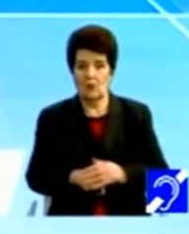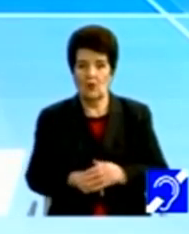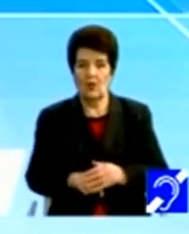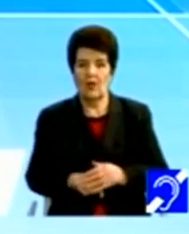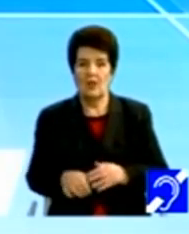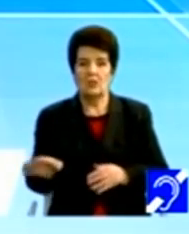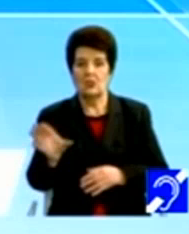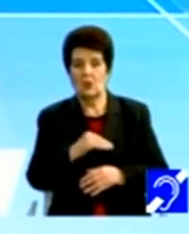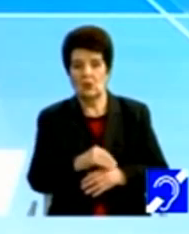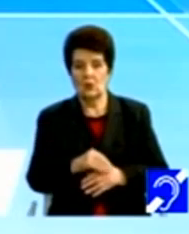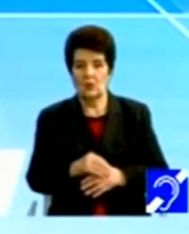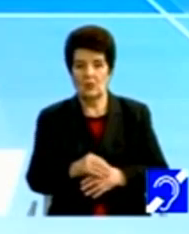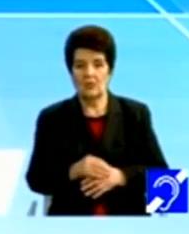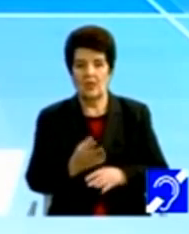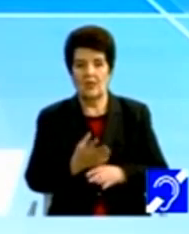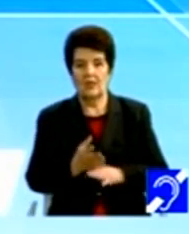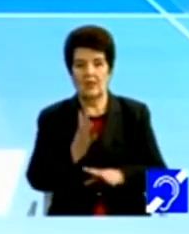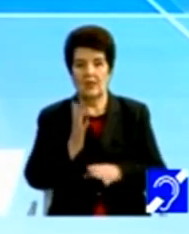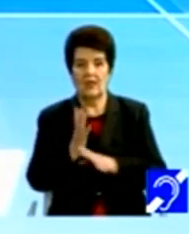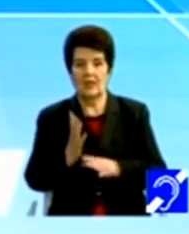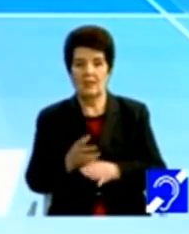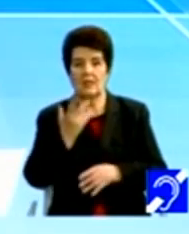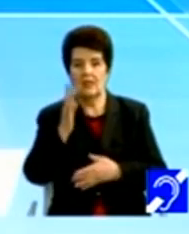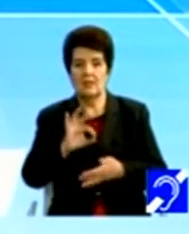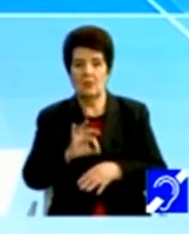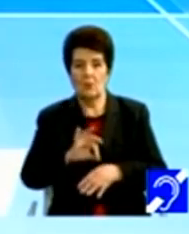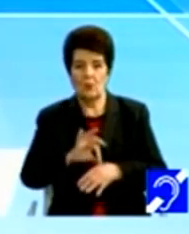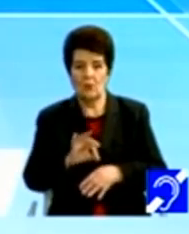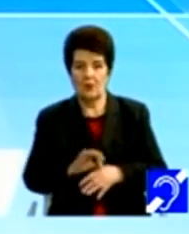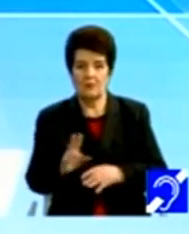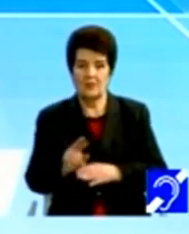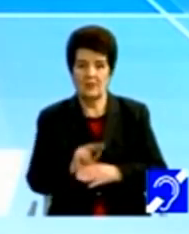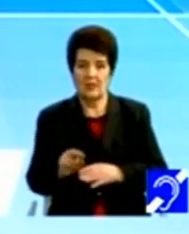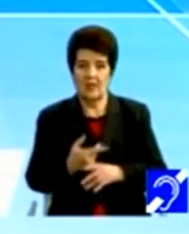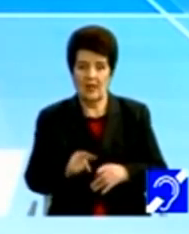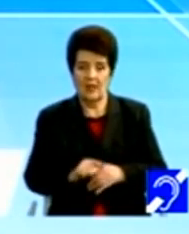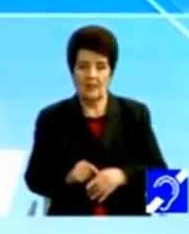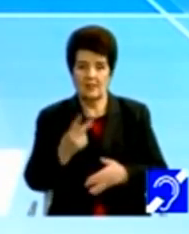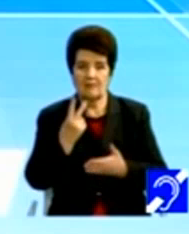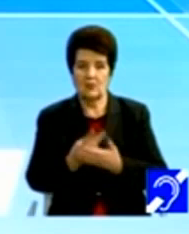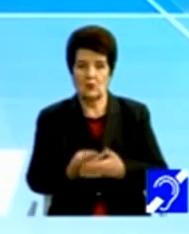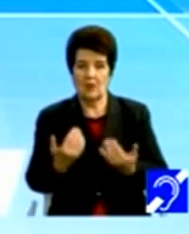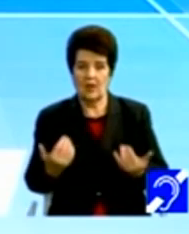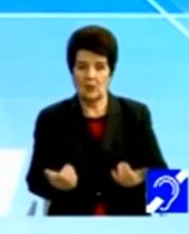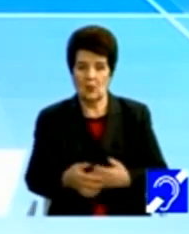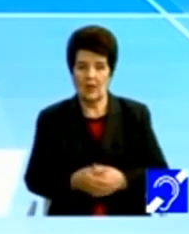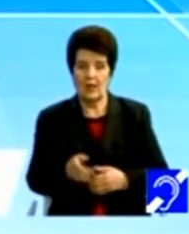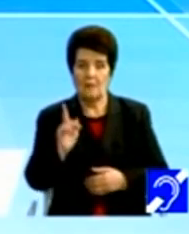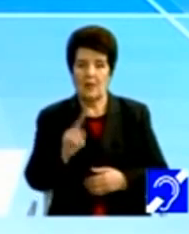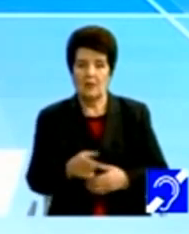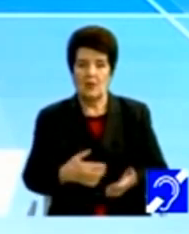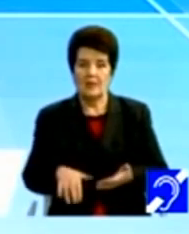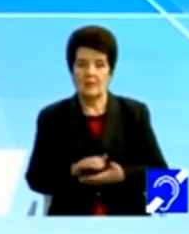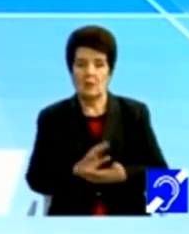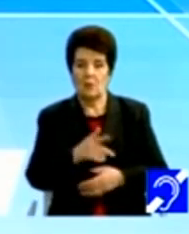cu toții în COVID și vom sta în rând când ne vom îmbolnăvi și să ne tratăm. Deci asta este viziunea actuală, pentru că